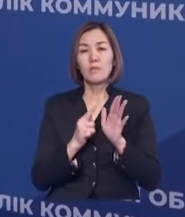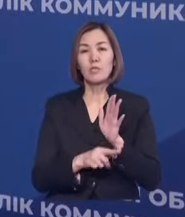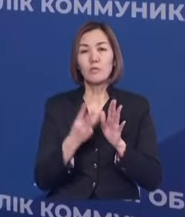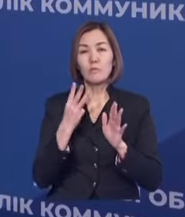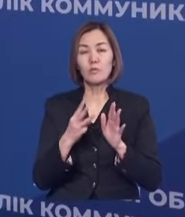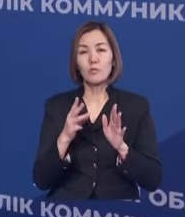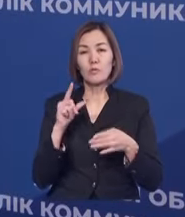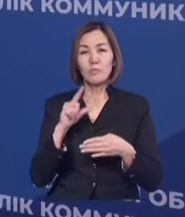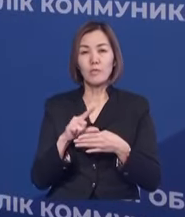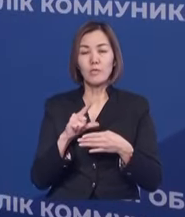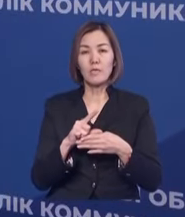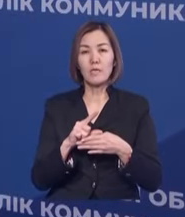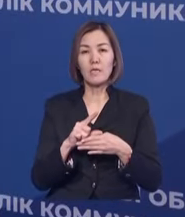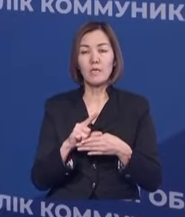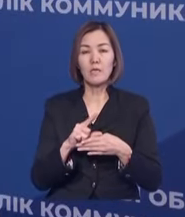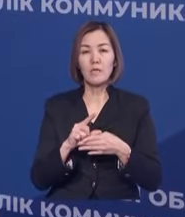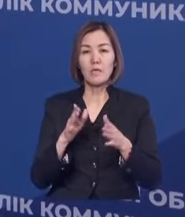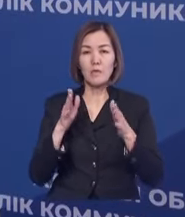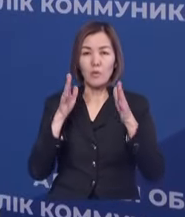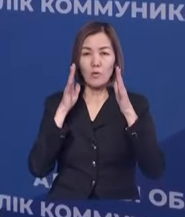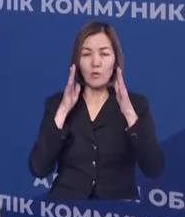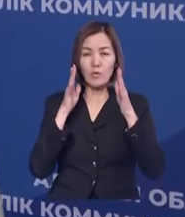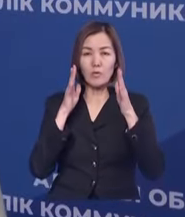73 мешітімізде хатым Құран түсіреді деген